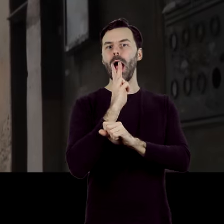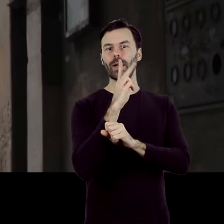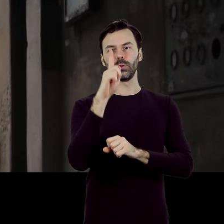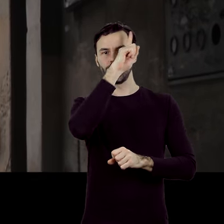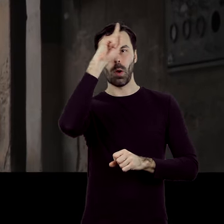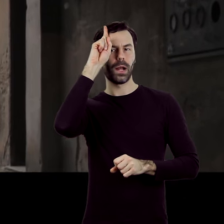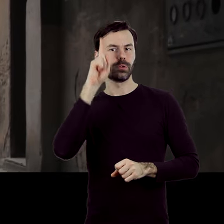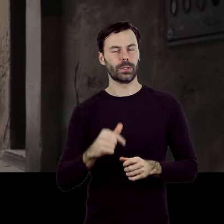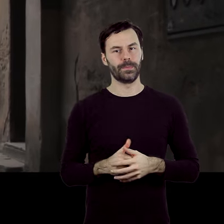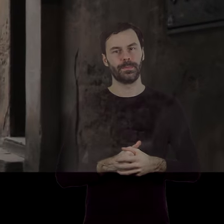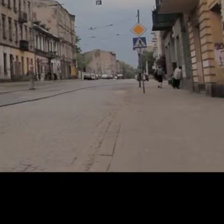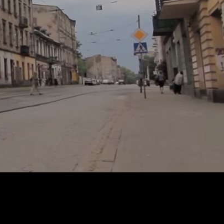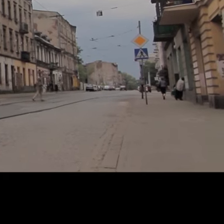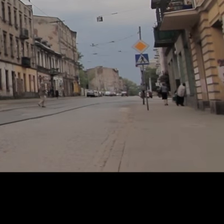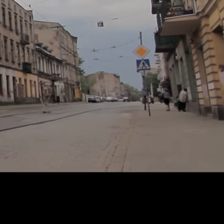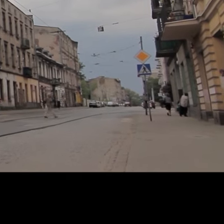społeczny.